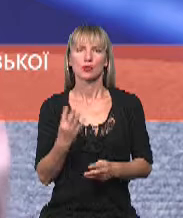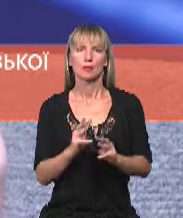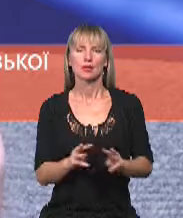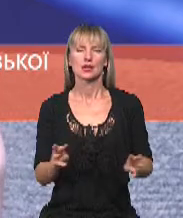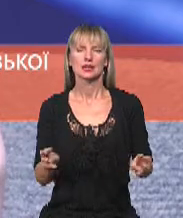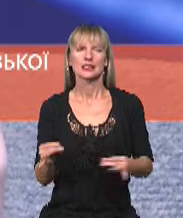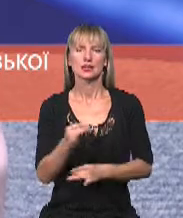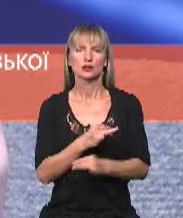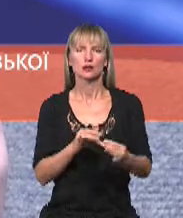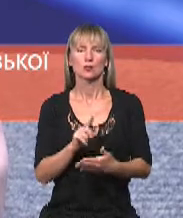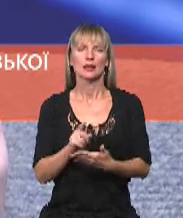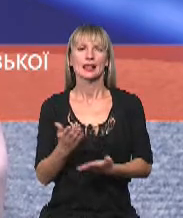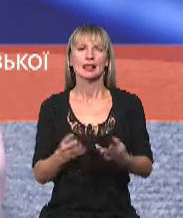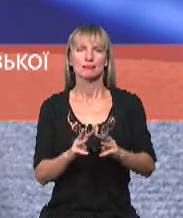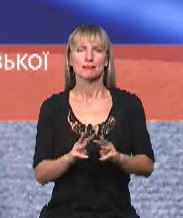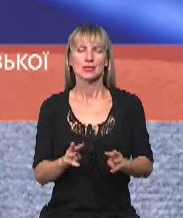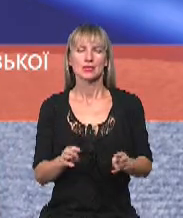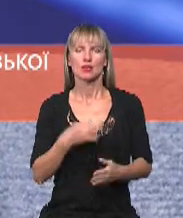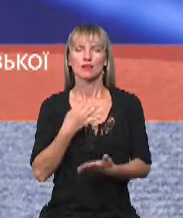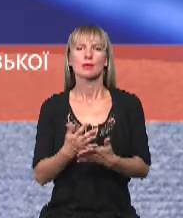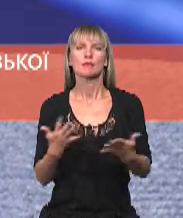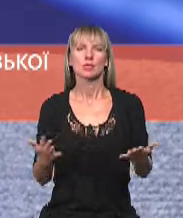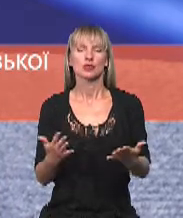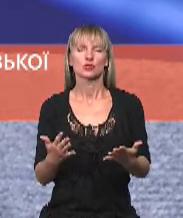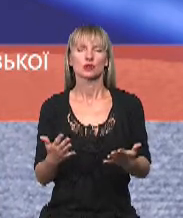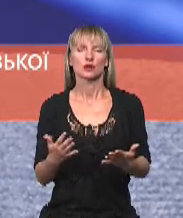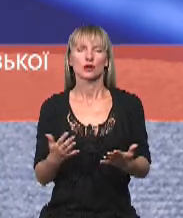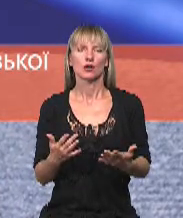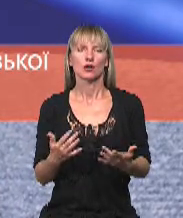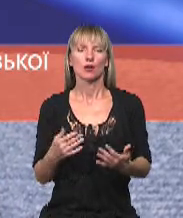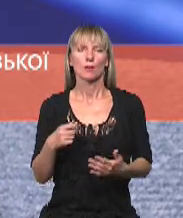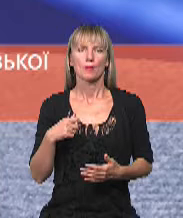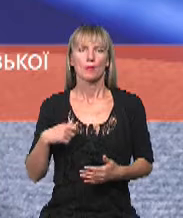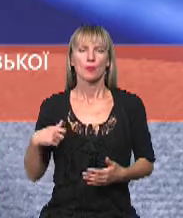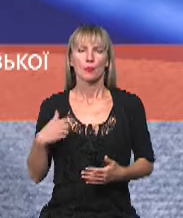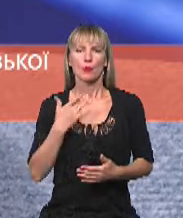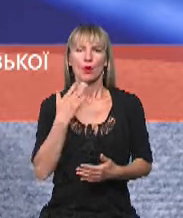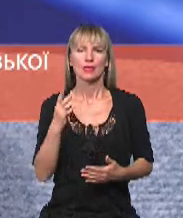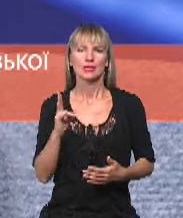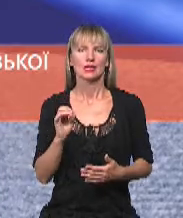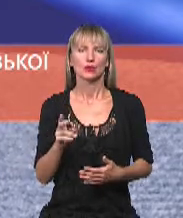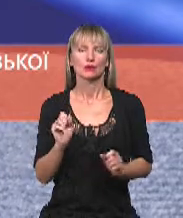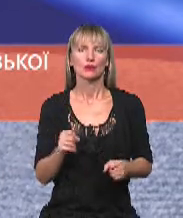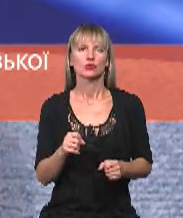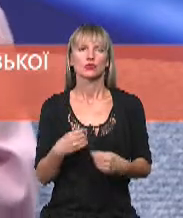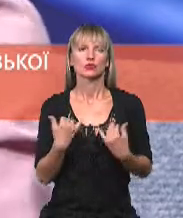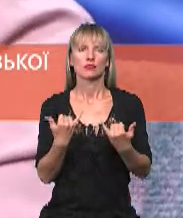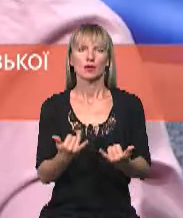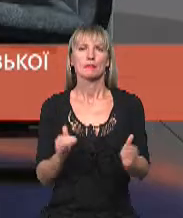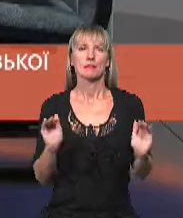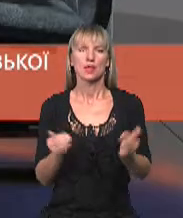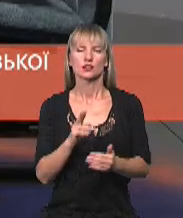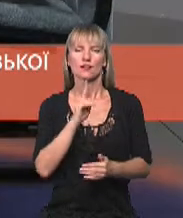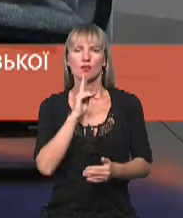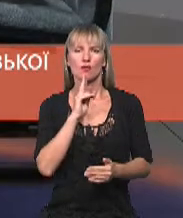– дискусійне питання. Якщо міністр відповідає за більшу кількість політик, він зможе приділяти кожній менше уваги. От